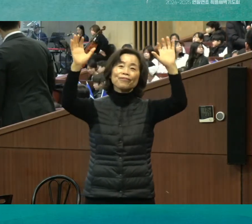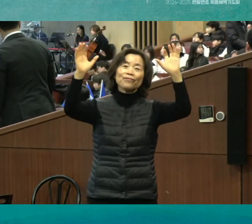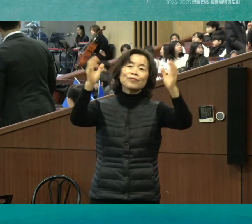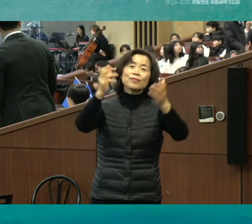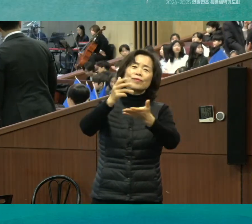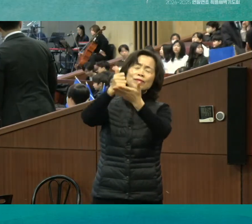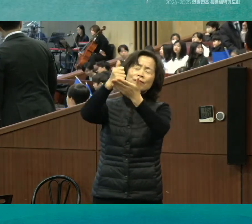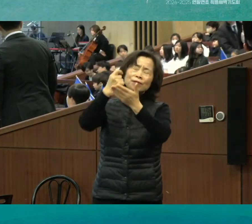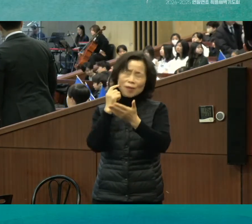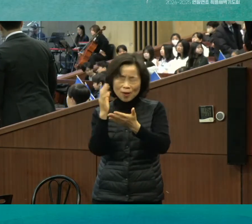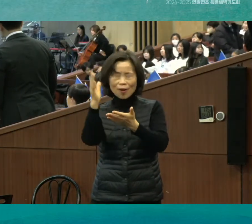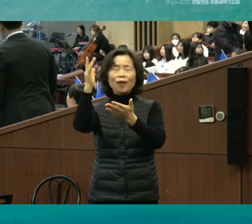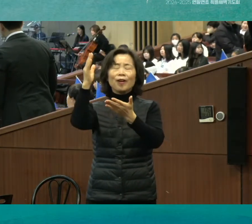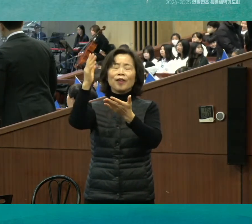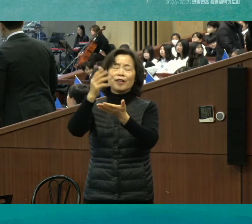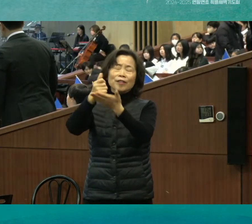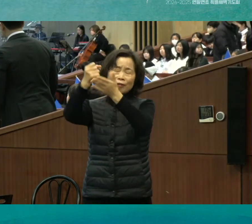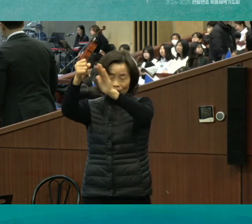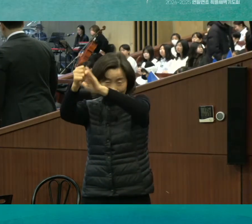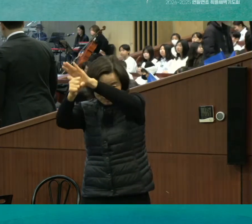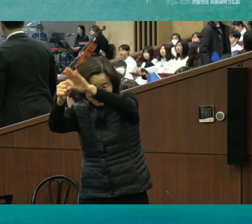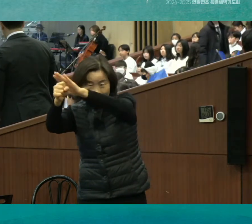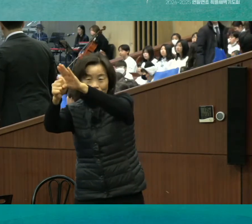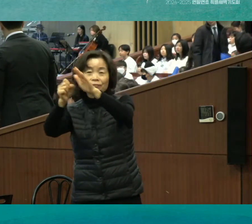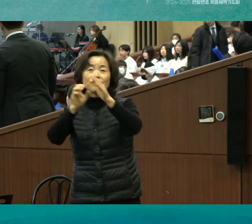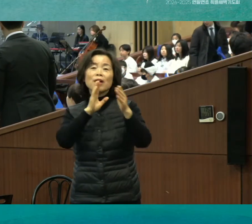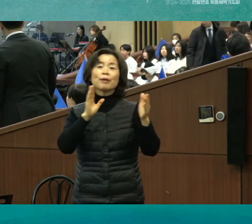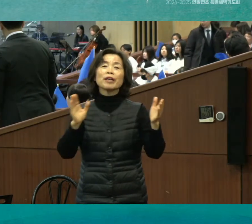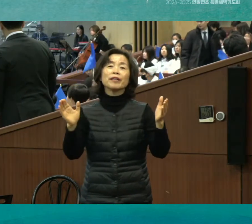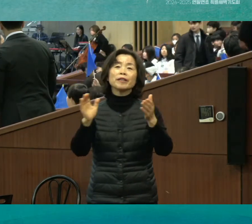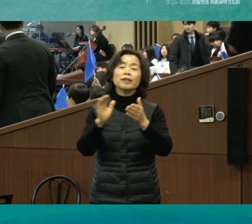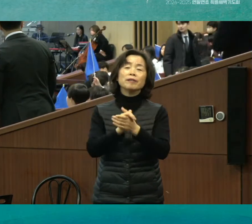주를 사랑하나이다. 아멘.